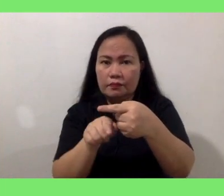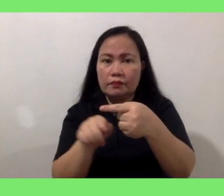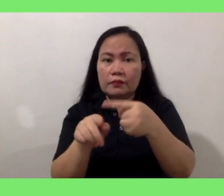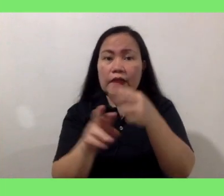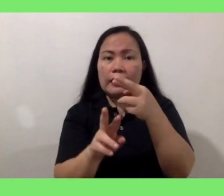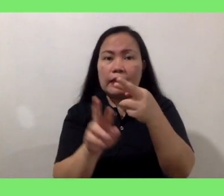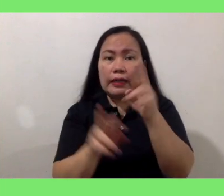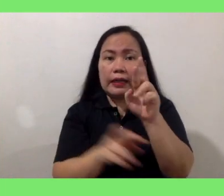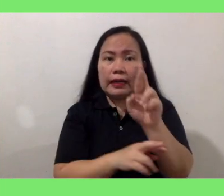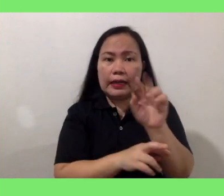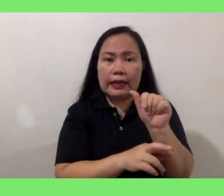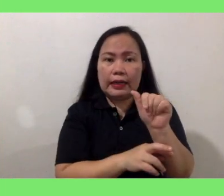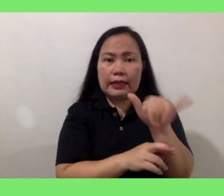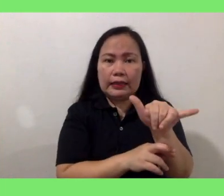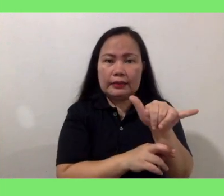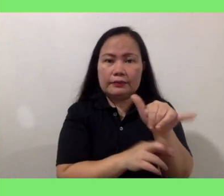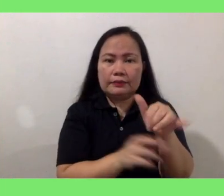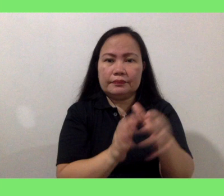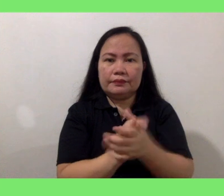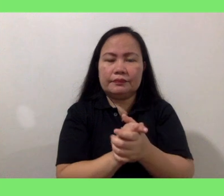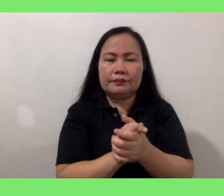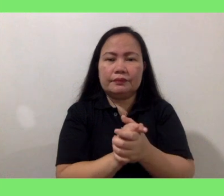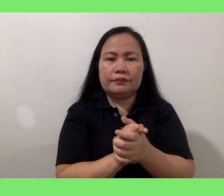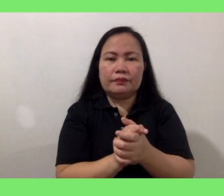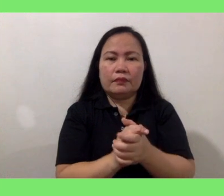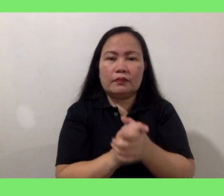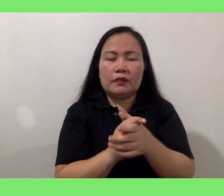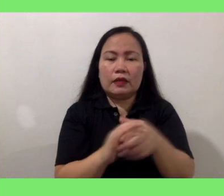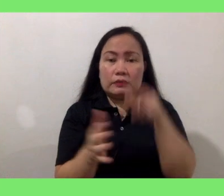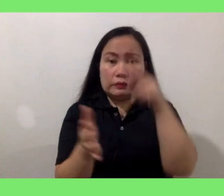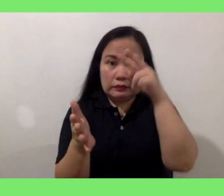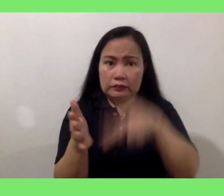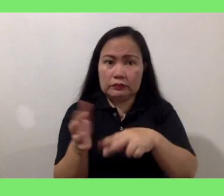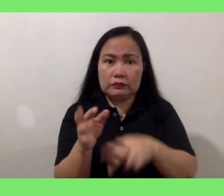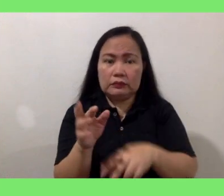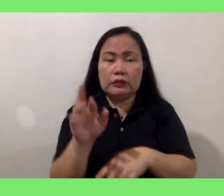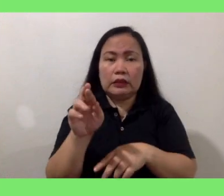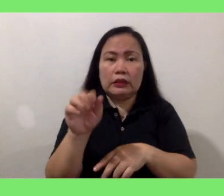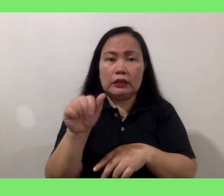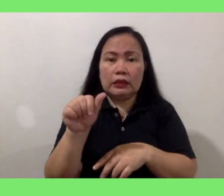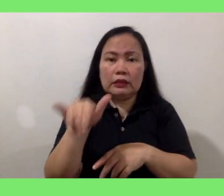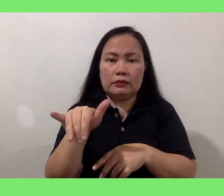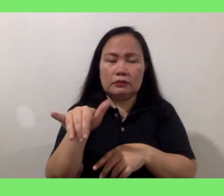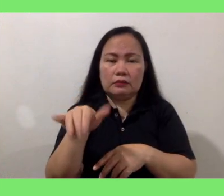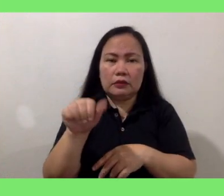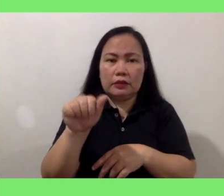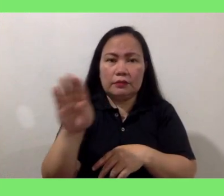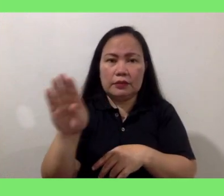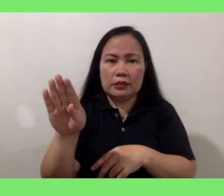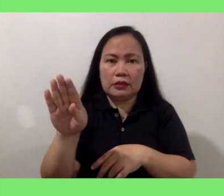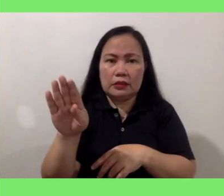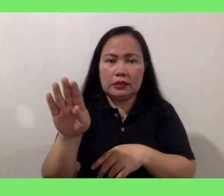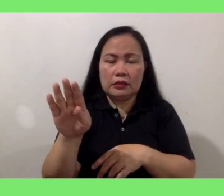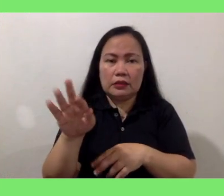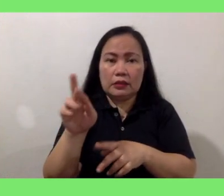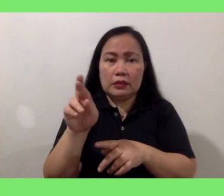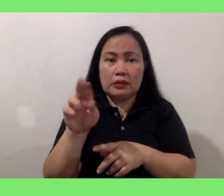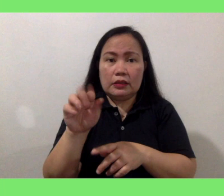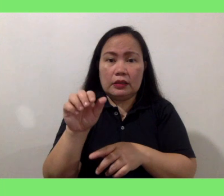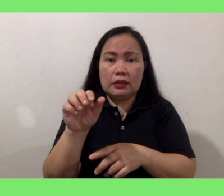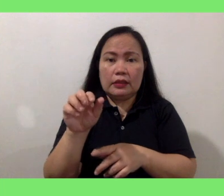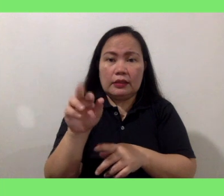dito, endpoint first. So, yun po ang mauuna. So, this figure can be named as ray.